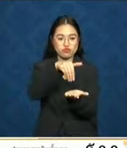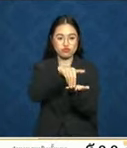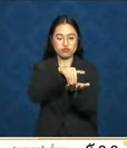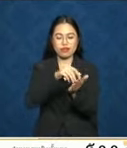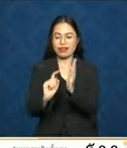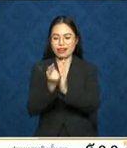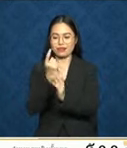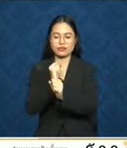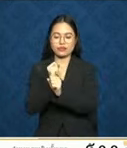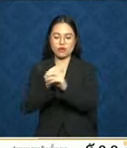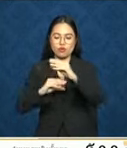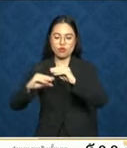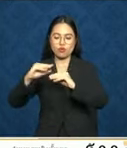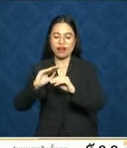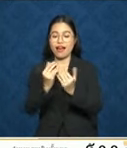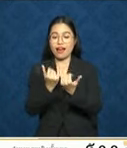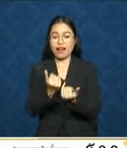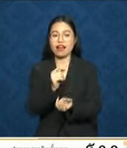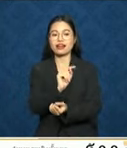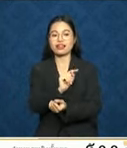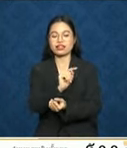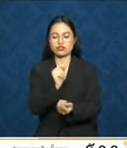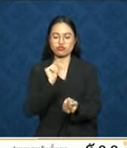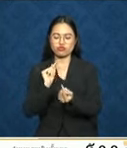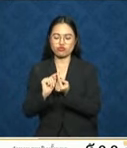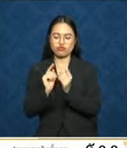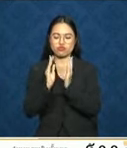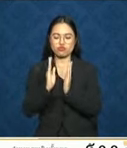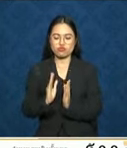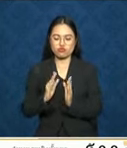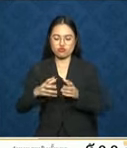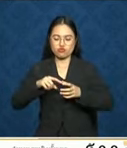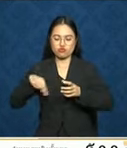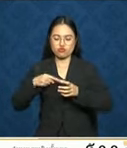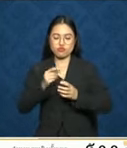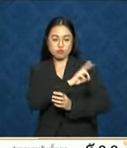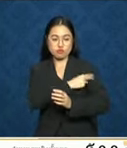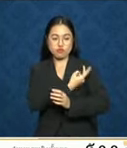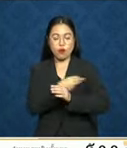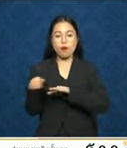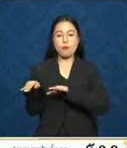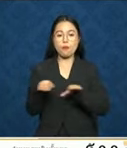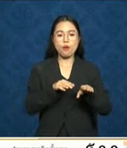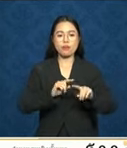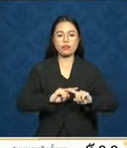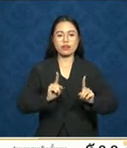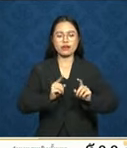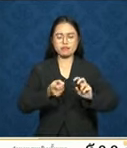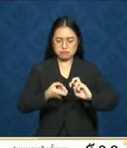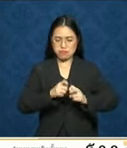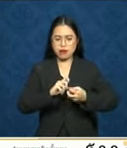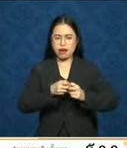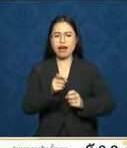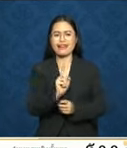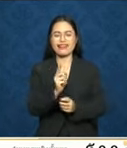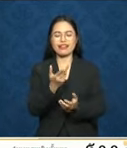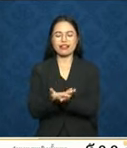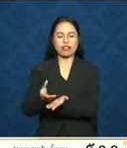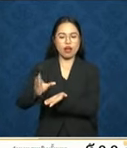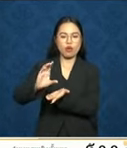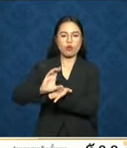ของโครงการนี้นะครับแล้วก็เนื่องด้วยบุคลากรเนี่ยเราก็มีความพร้อมแต่ติดในส่วนของงบประมา